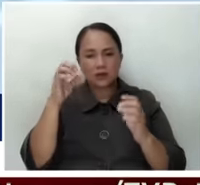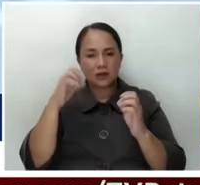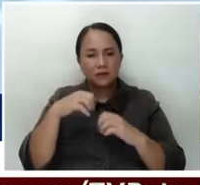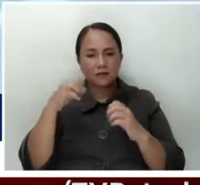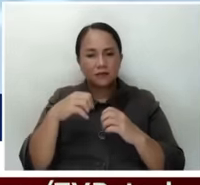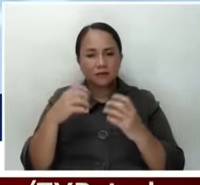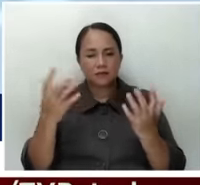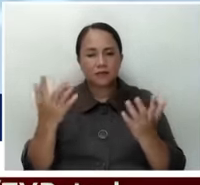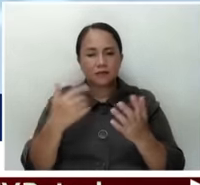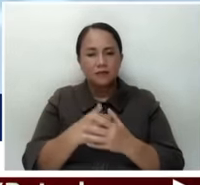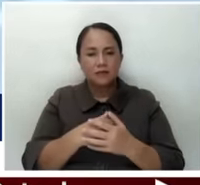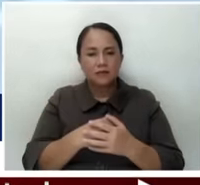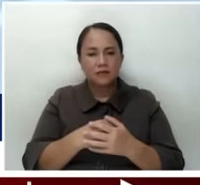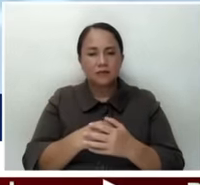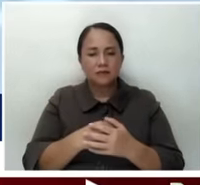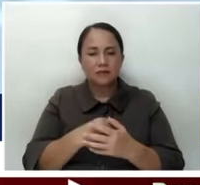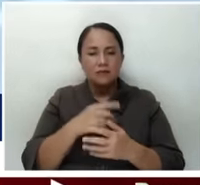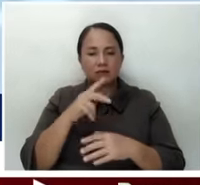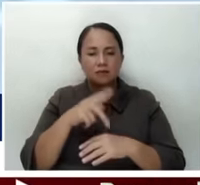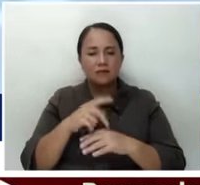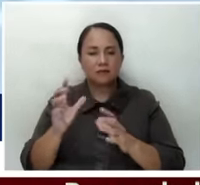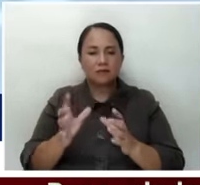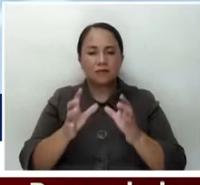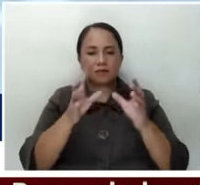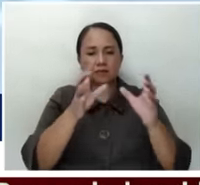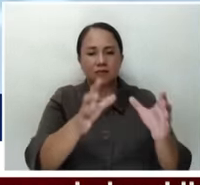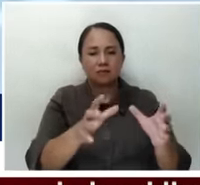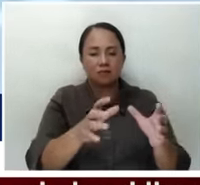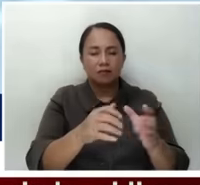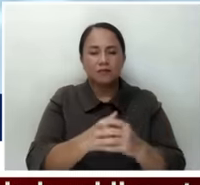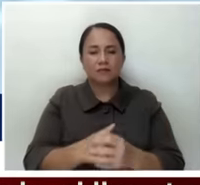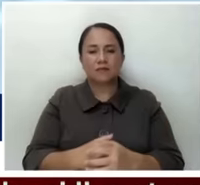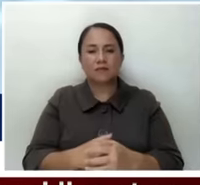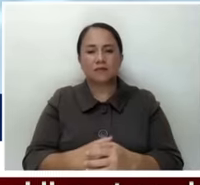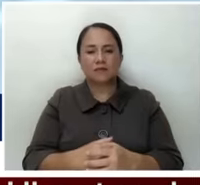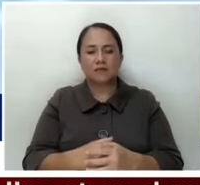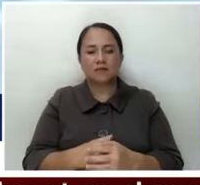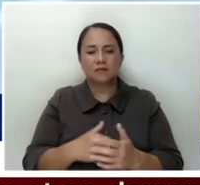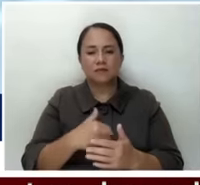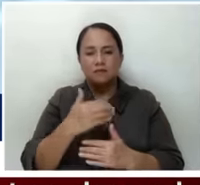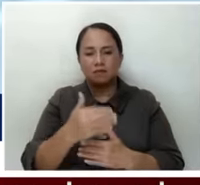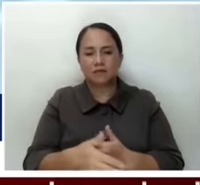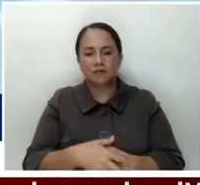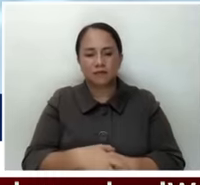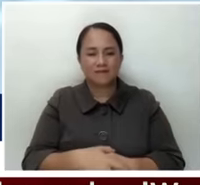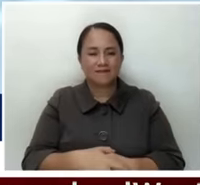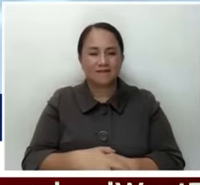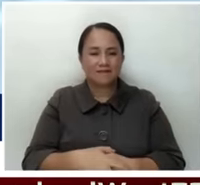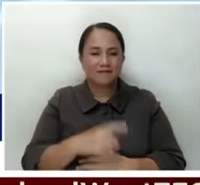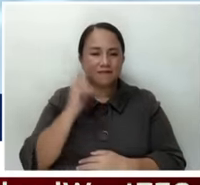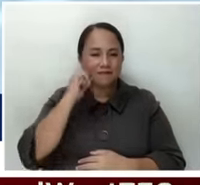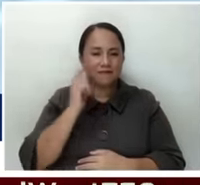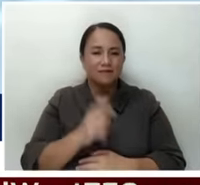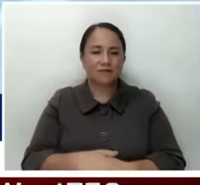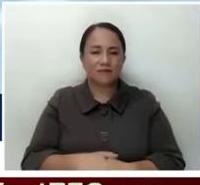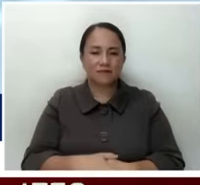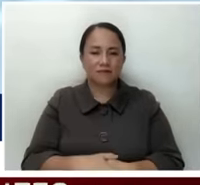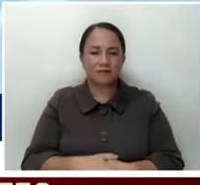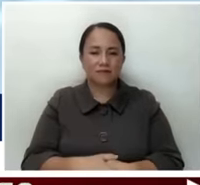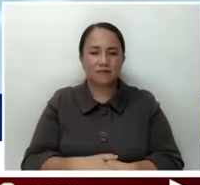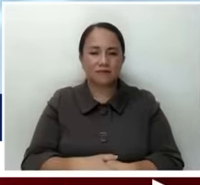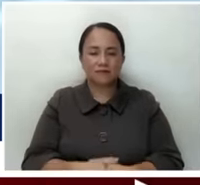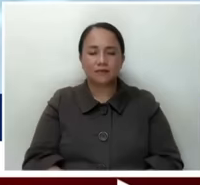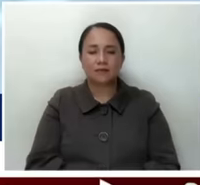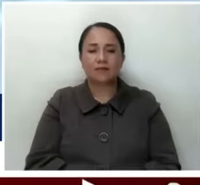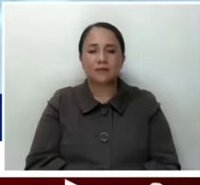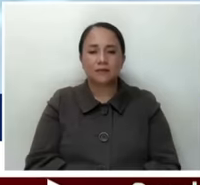siya sa Philippine Media Delegation para sa isang press conference. Kasunod niyan, dilipad ang Pangulo papuntang Czech Republic para naman sa